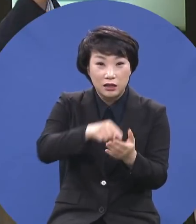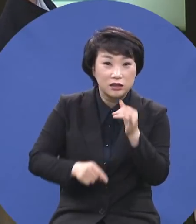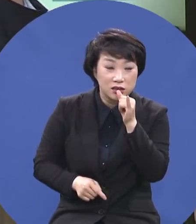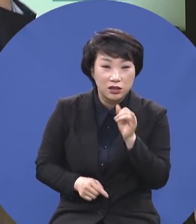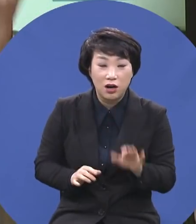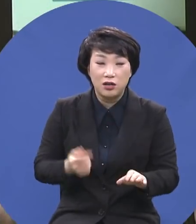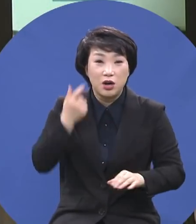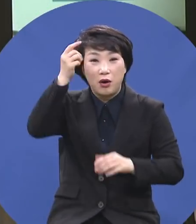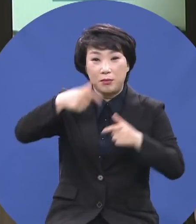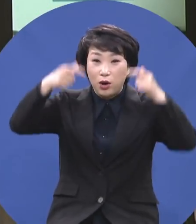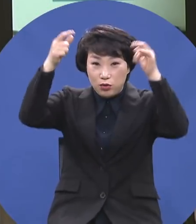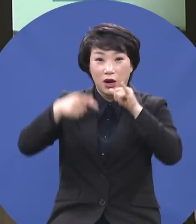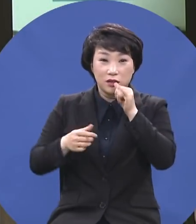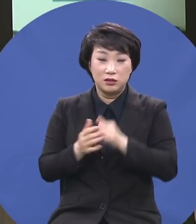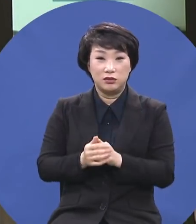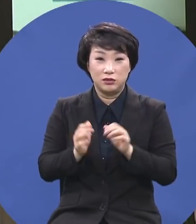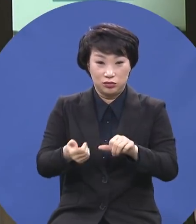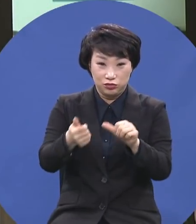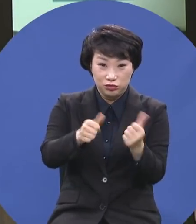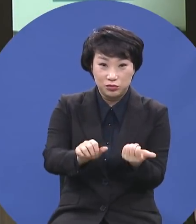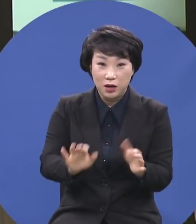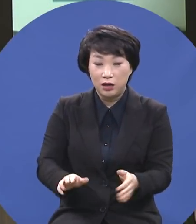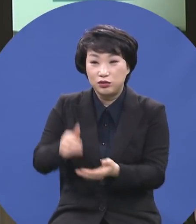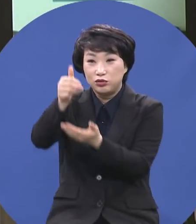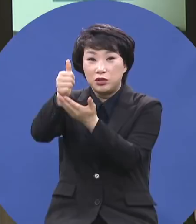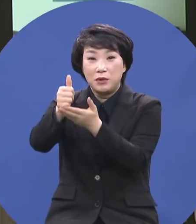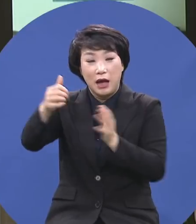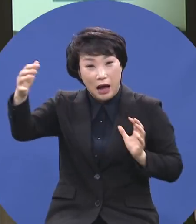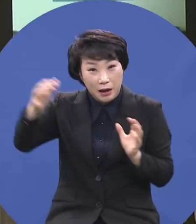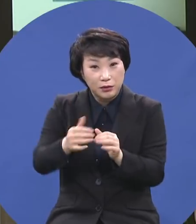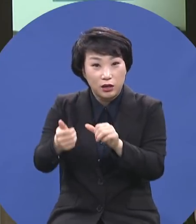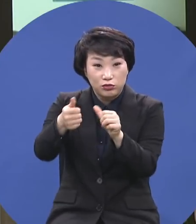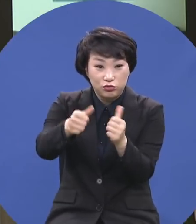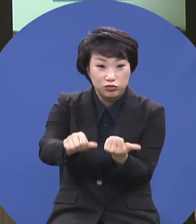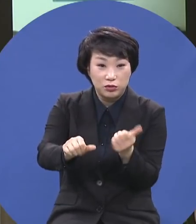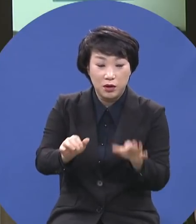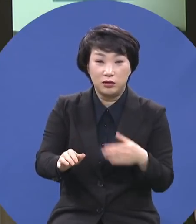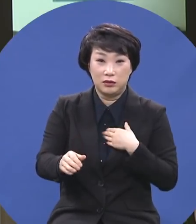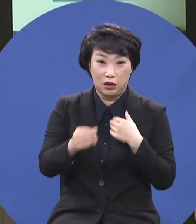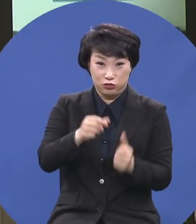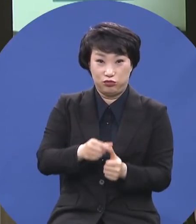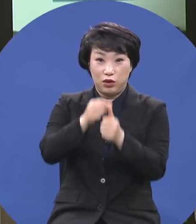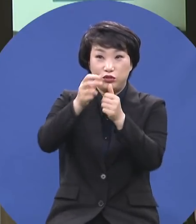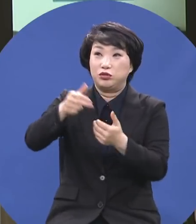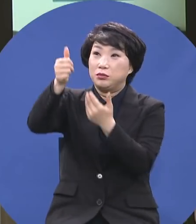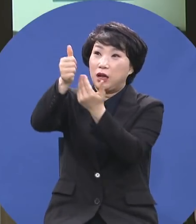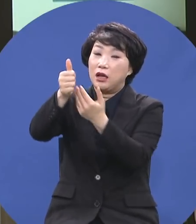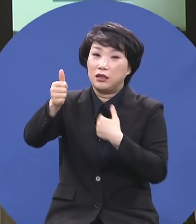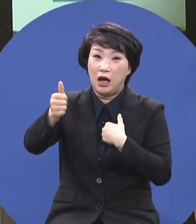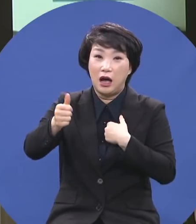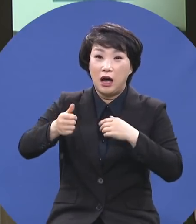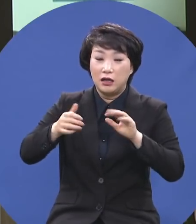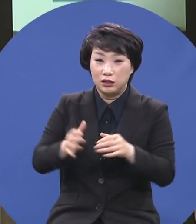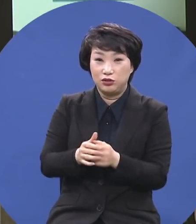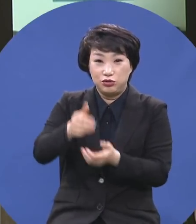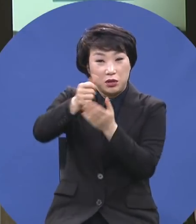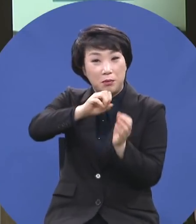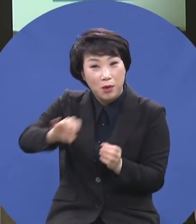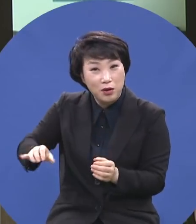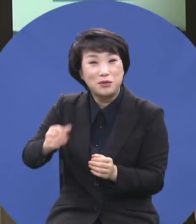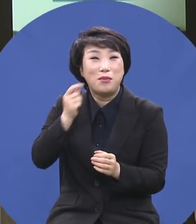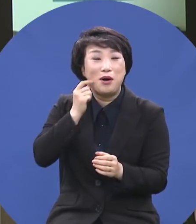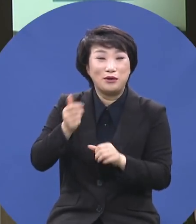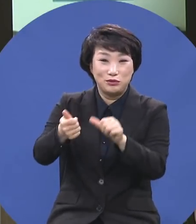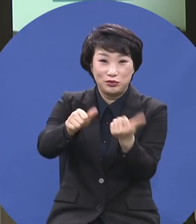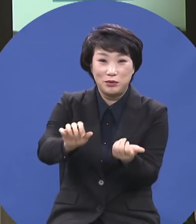영광의 멸류관 있는 죽음, 주님이 같이 하는 죽음, 날고 나신 주님 앞에서 부인할 수 없는 죽음,